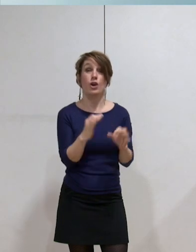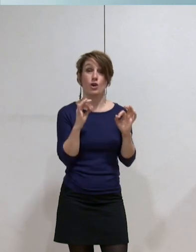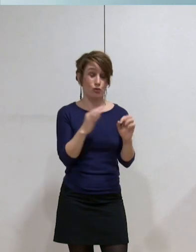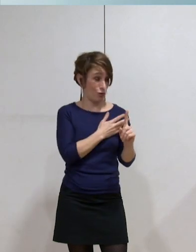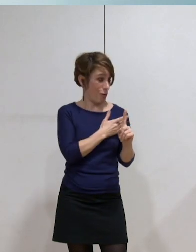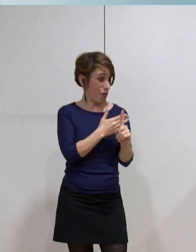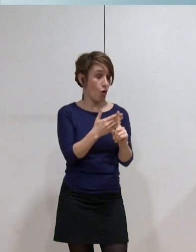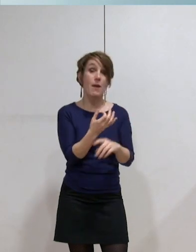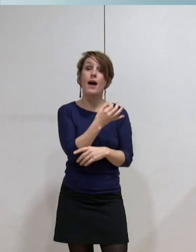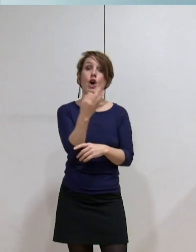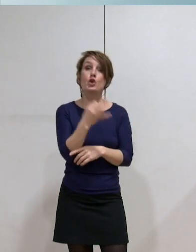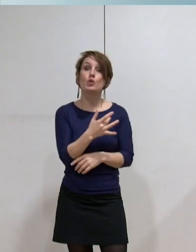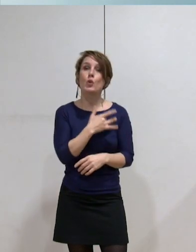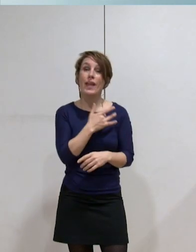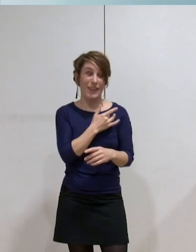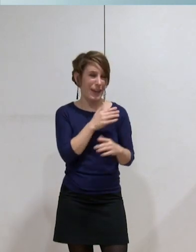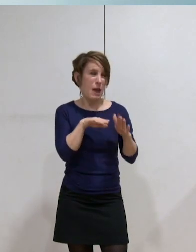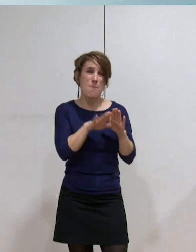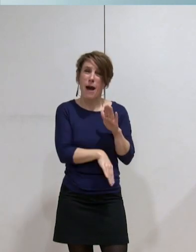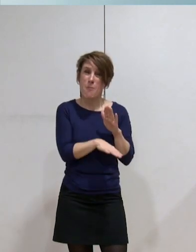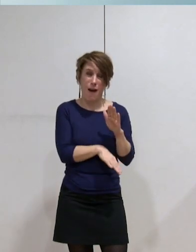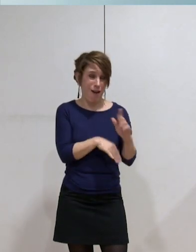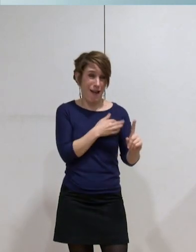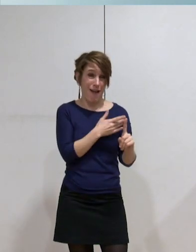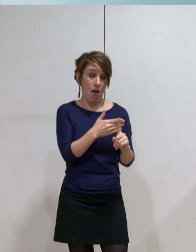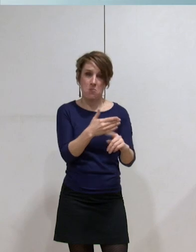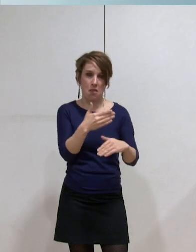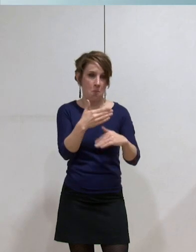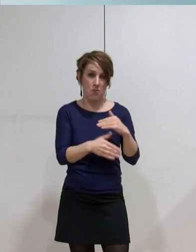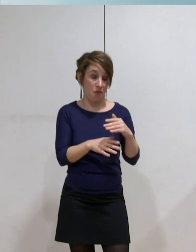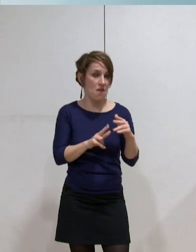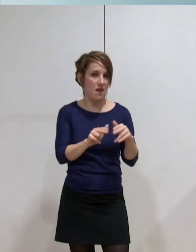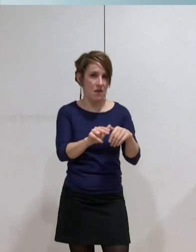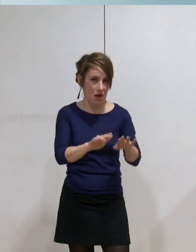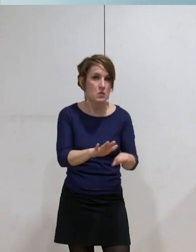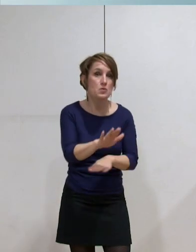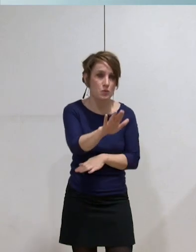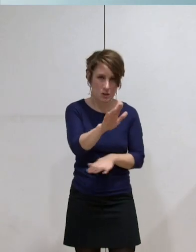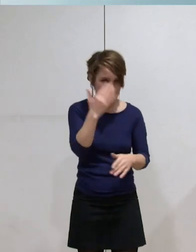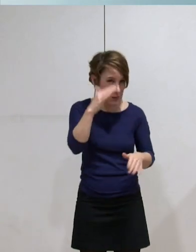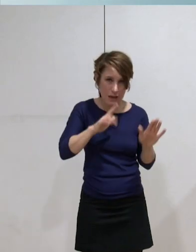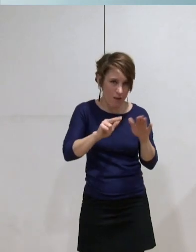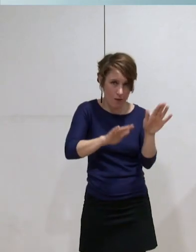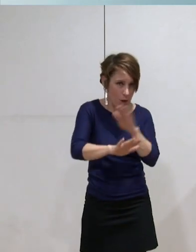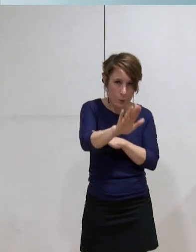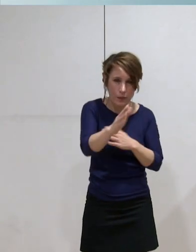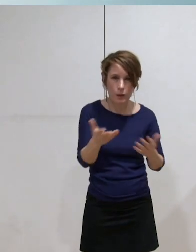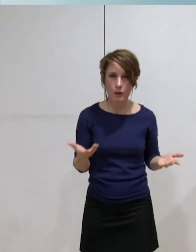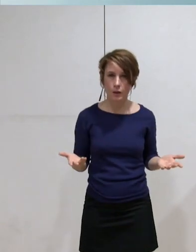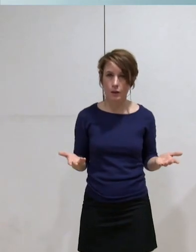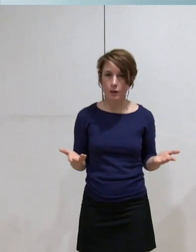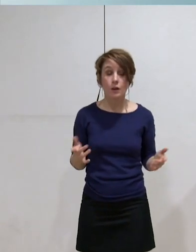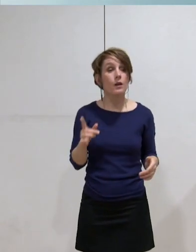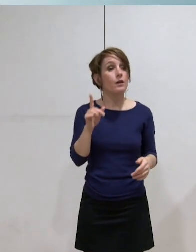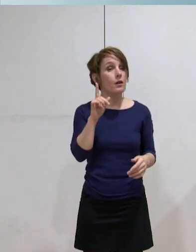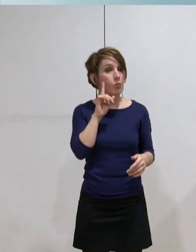d'intérêt historiquement bas parce que si notre collectivité parvient à